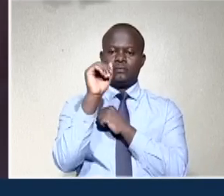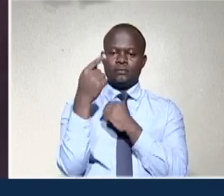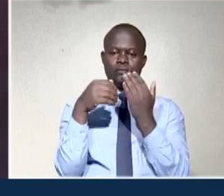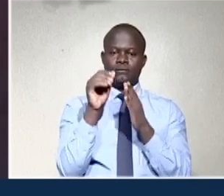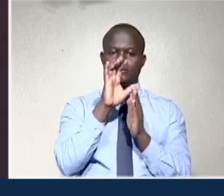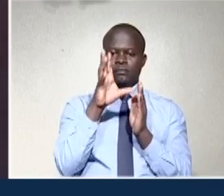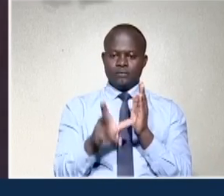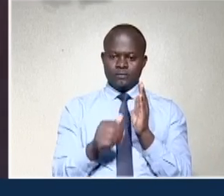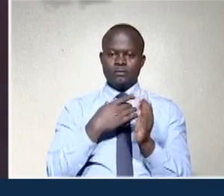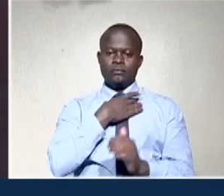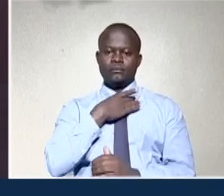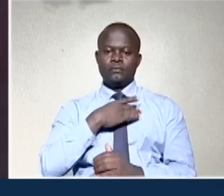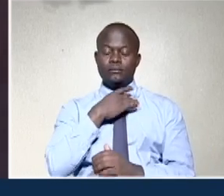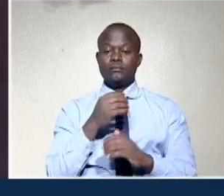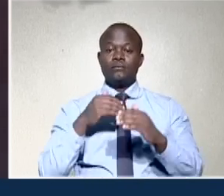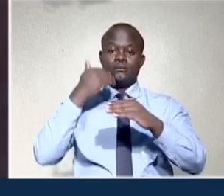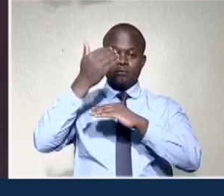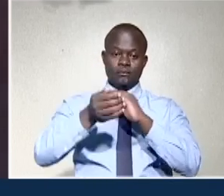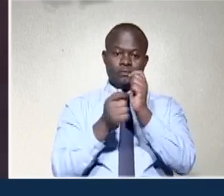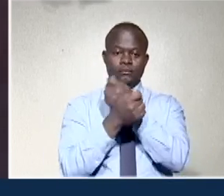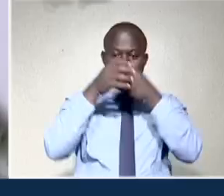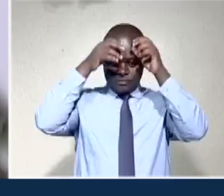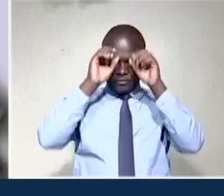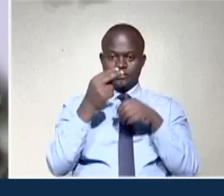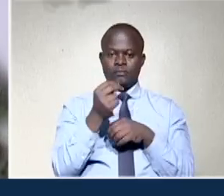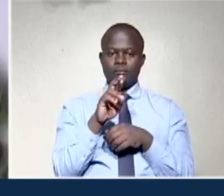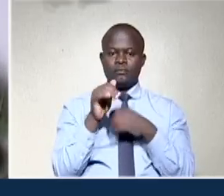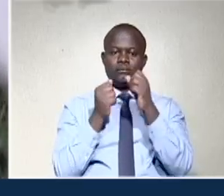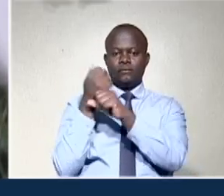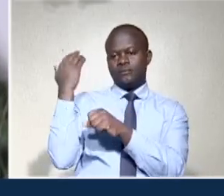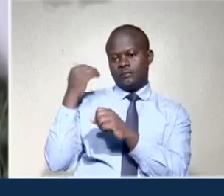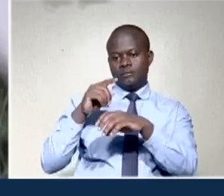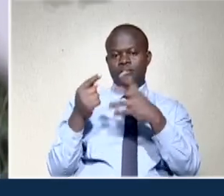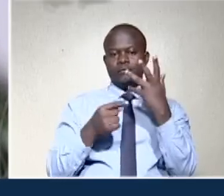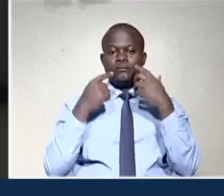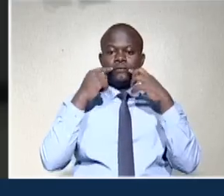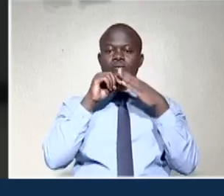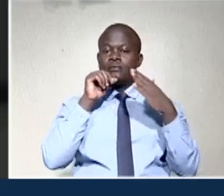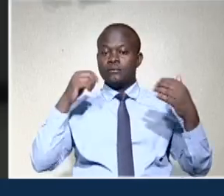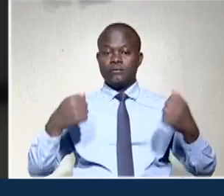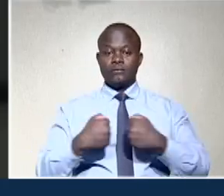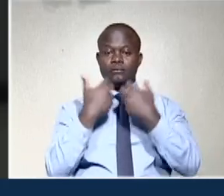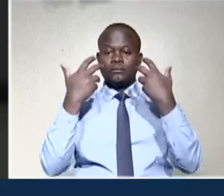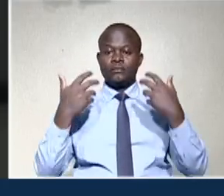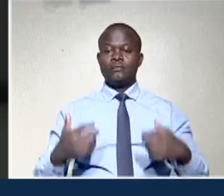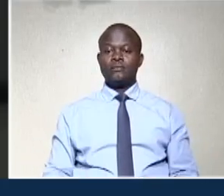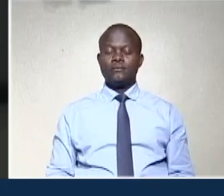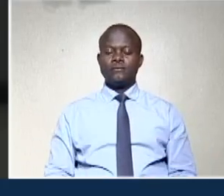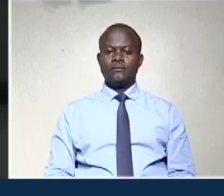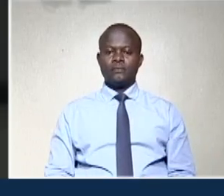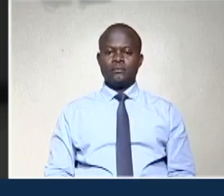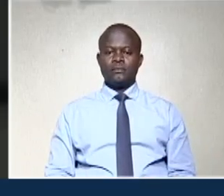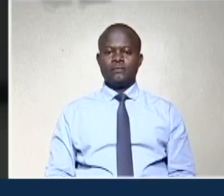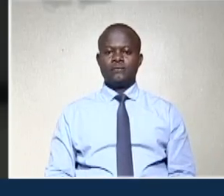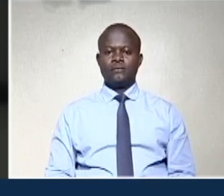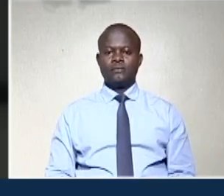muri Afurika asuye kuva yaba Perezida wa Hongiriya umwaka ushize, ibintu avuga ko atari impanuka. The reason why I chose Rwanda